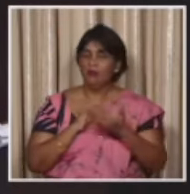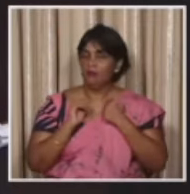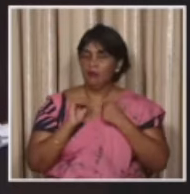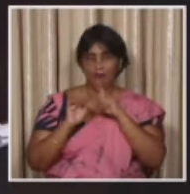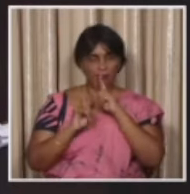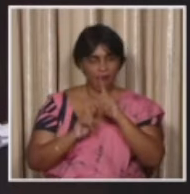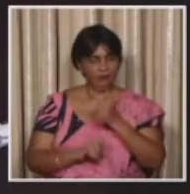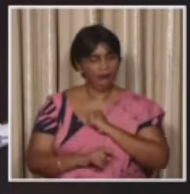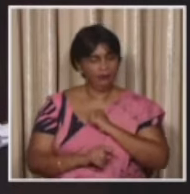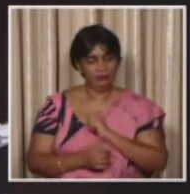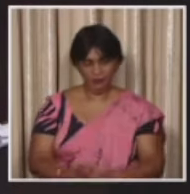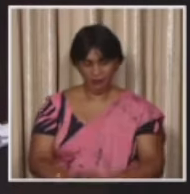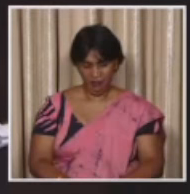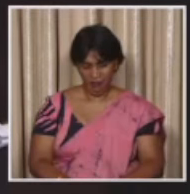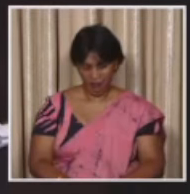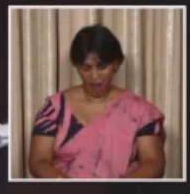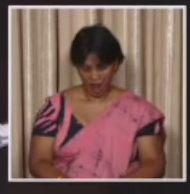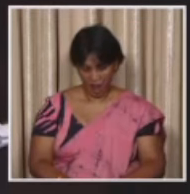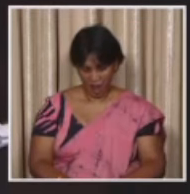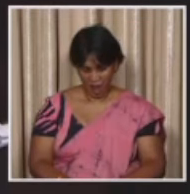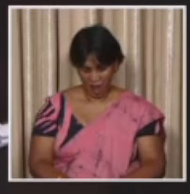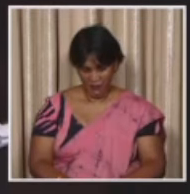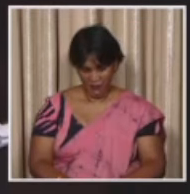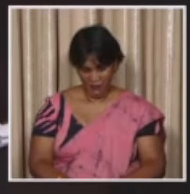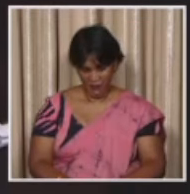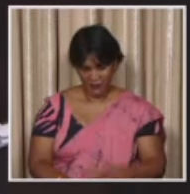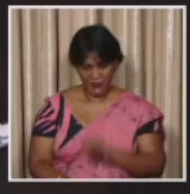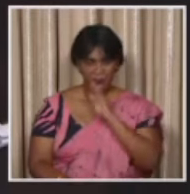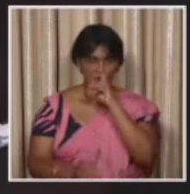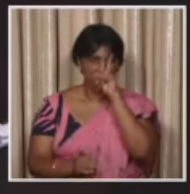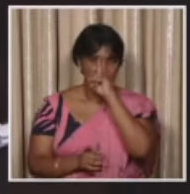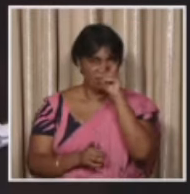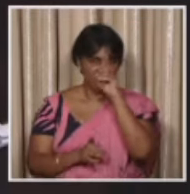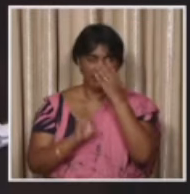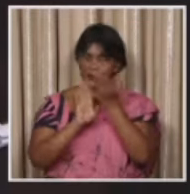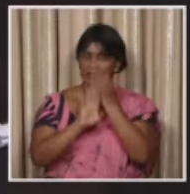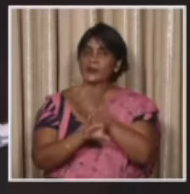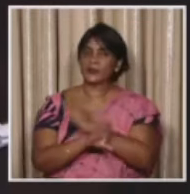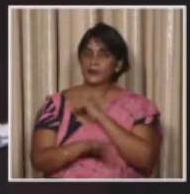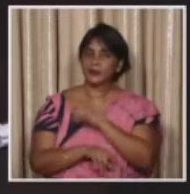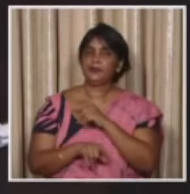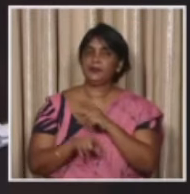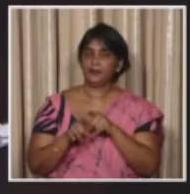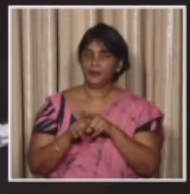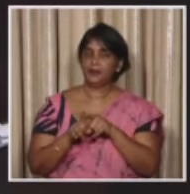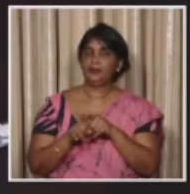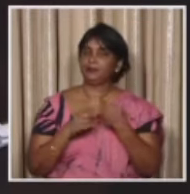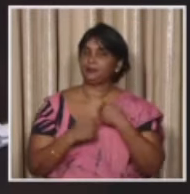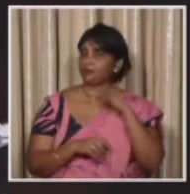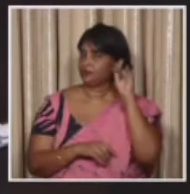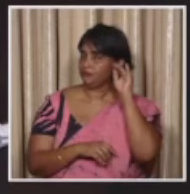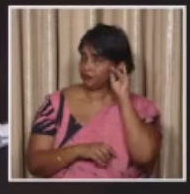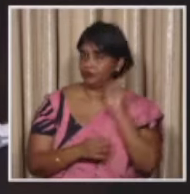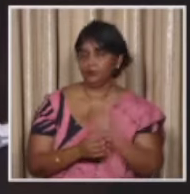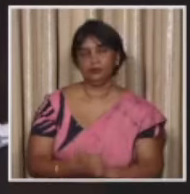දෙන්න කැමතියි. දැන් අපි මීට මාස ගණනාවකට පෙර අපිට ඇහුණා